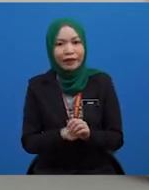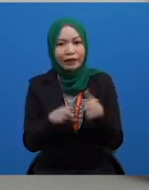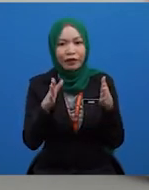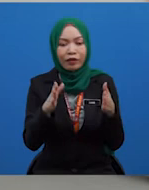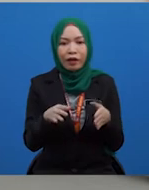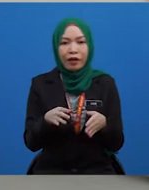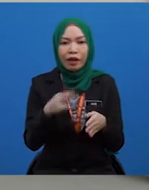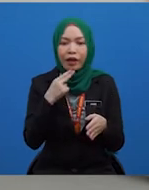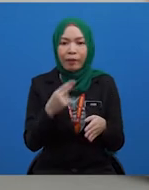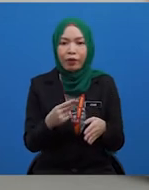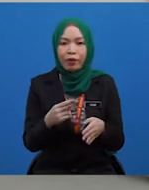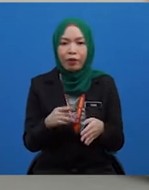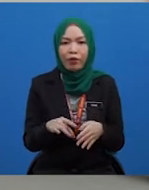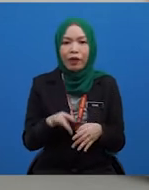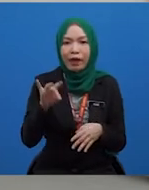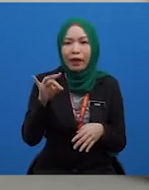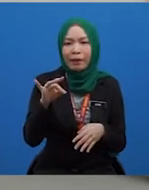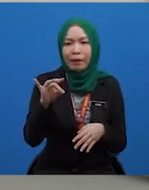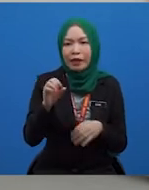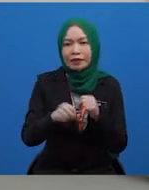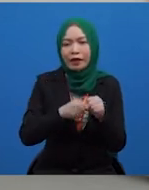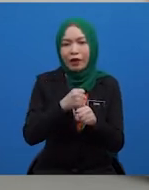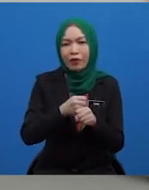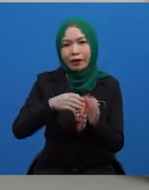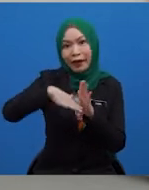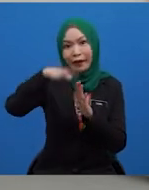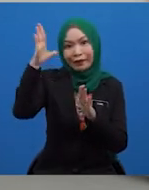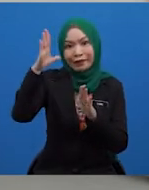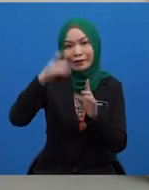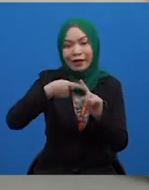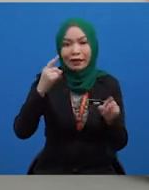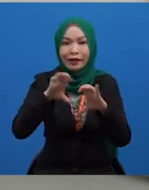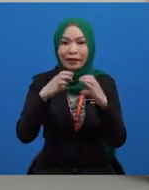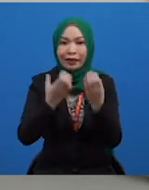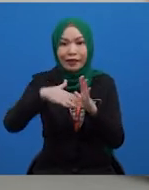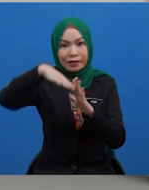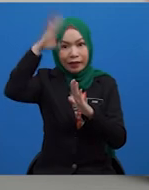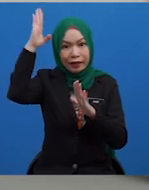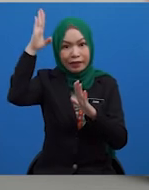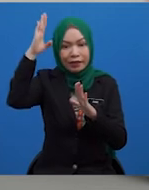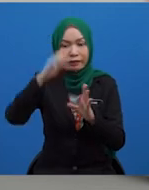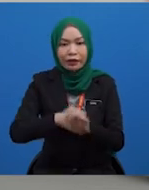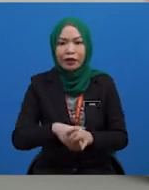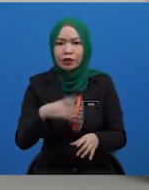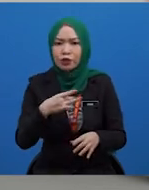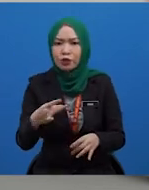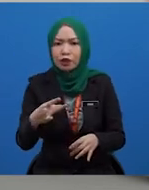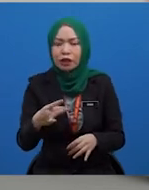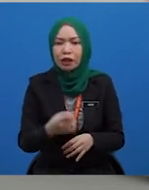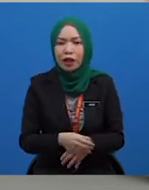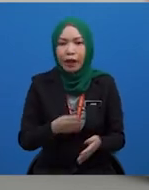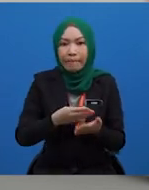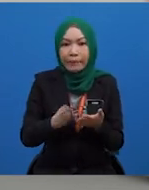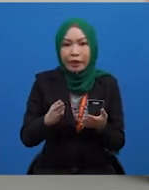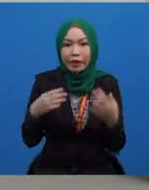membeli pakaian di kompleks ataupun di pusat membeli belah yang besar berbanding remaja